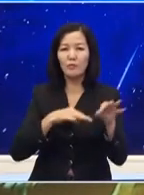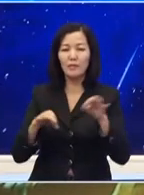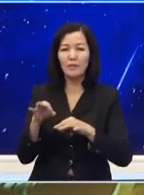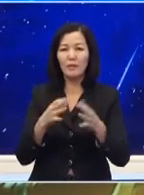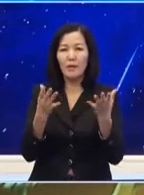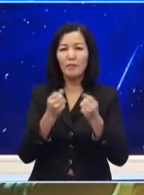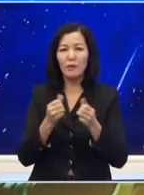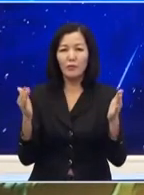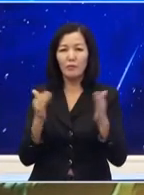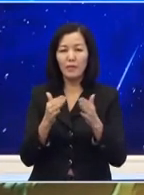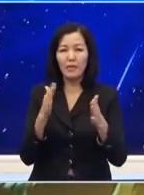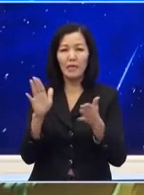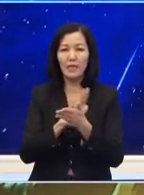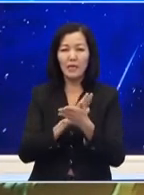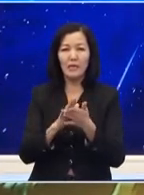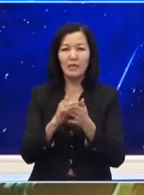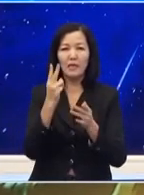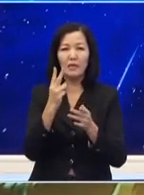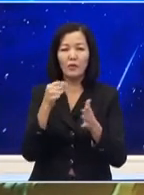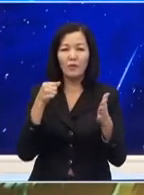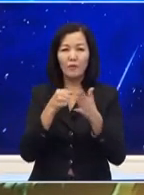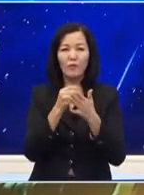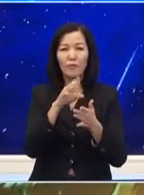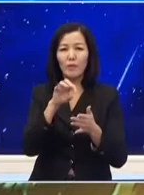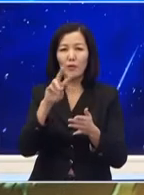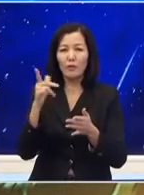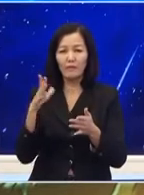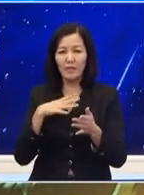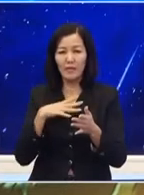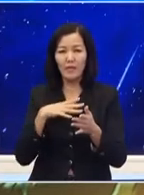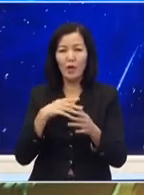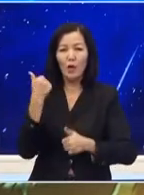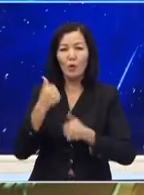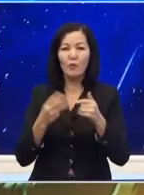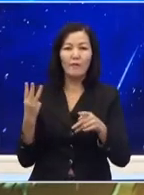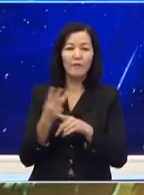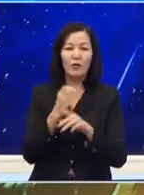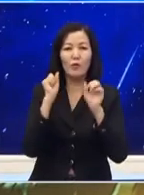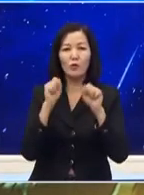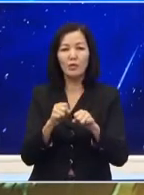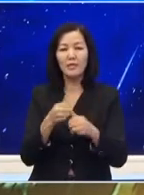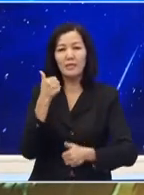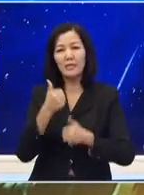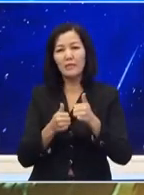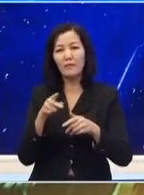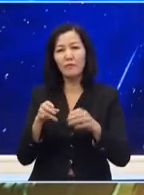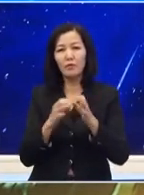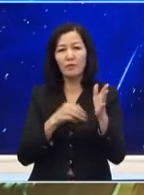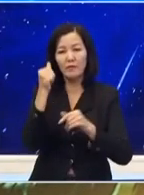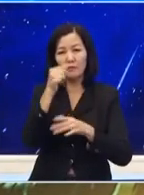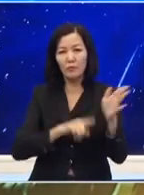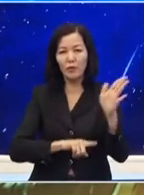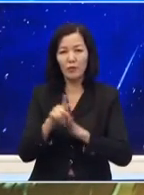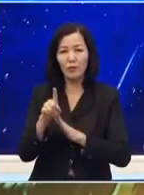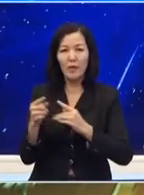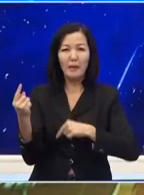бизнес-проекта получат мини-гранты в размере до 2 миллионов тенге. Отметим, конкурс «Второй шанс» стартовал в 2018